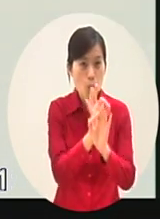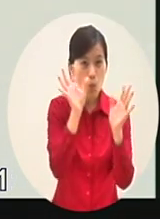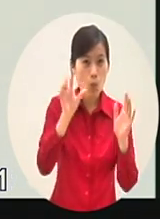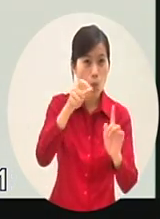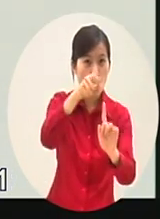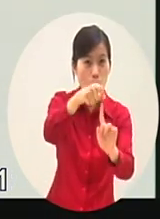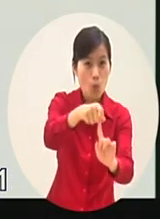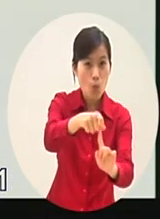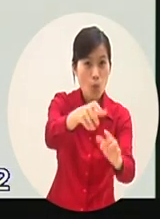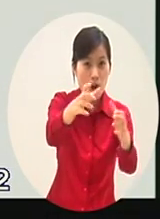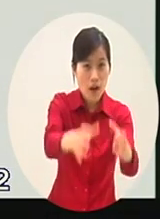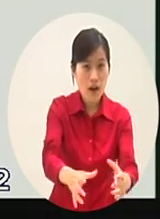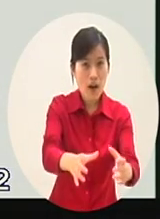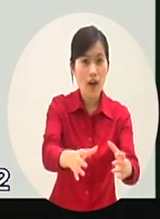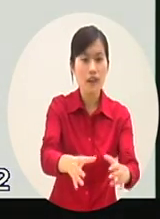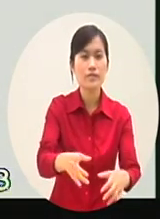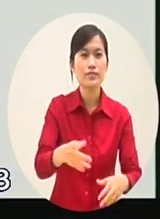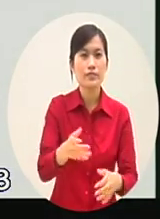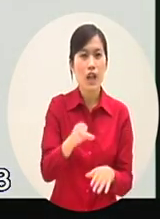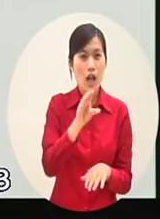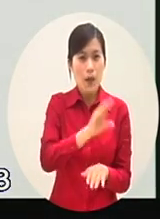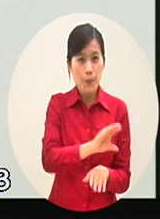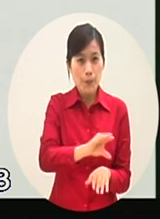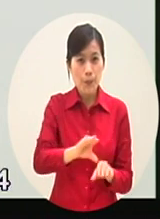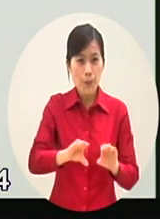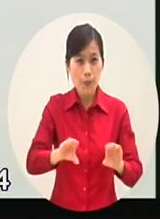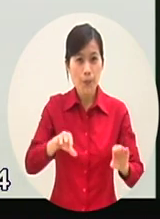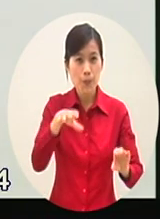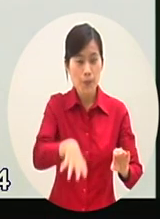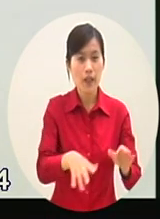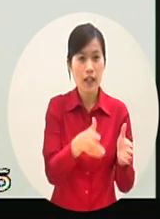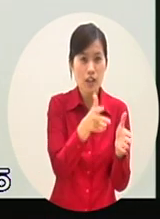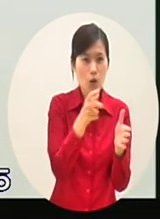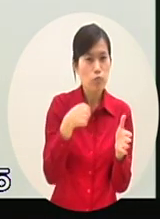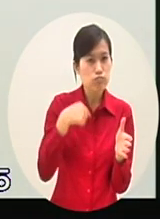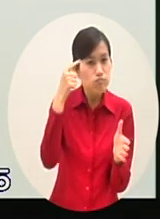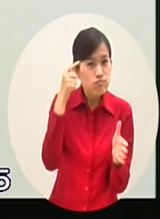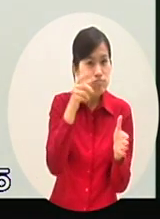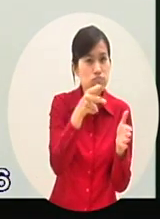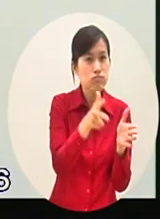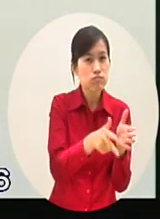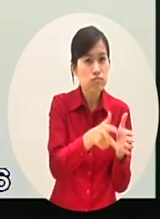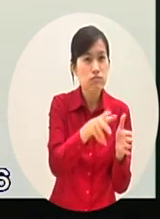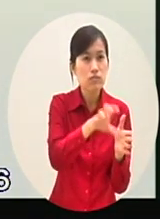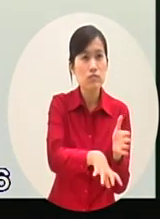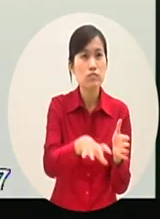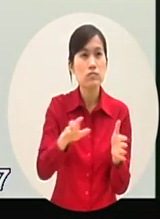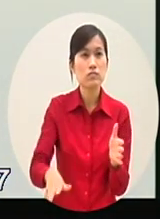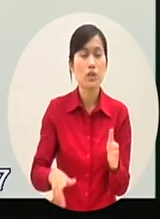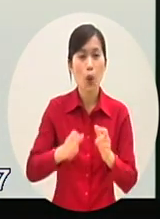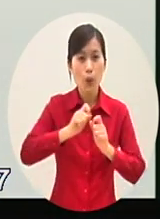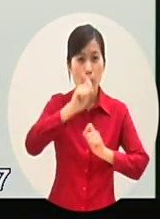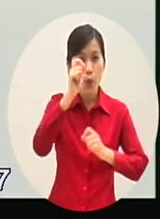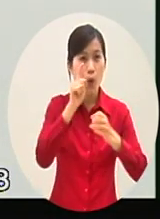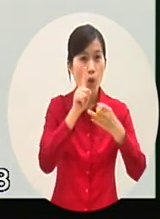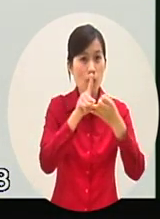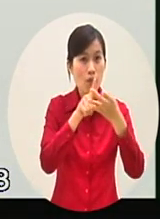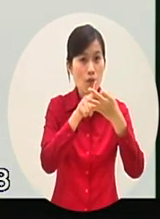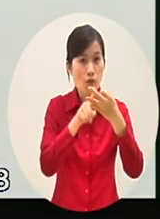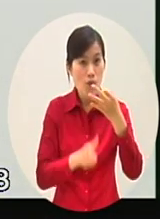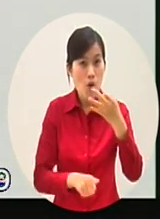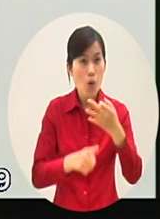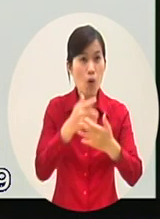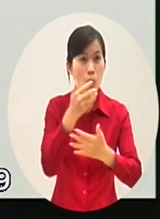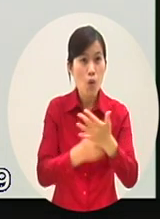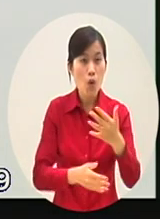咱停车场的部分呢，底下灰卡塔的左右两边，还有后面永丰雨下都可以有停车场。